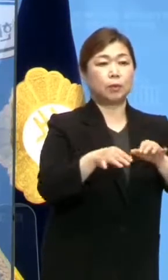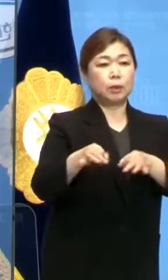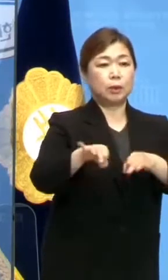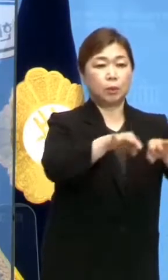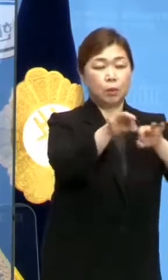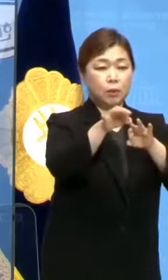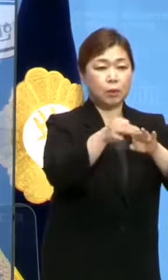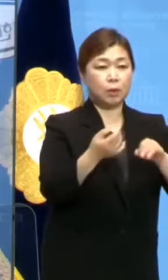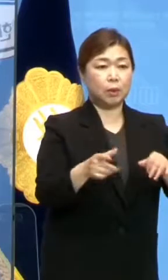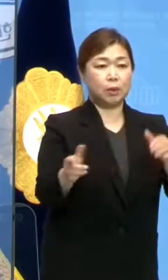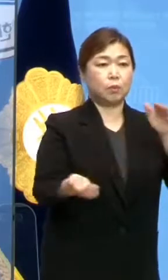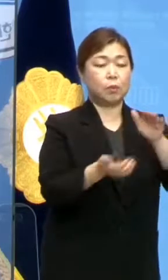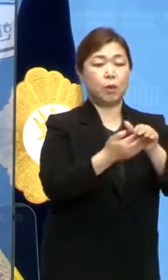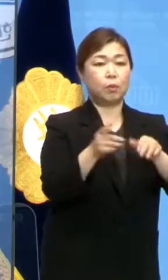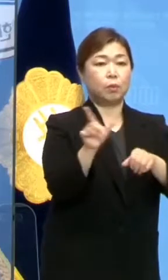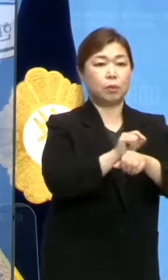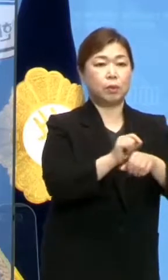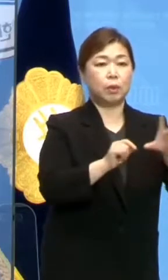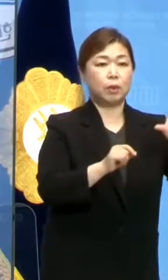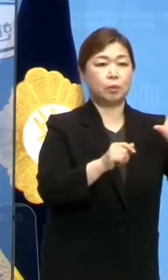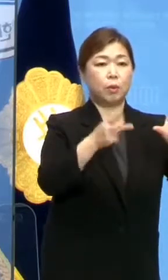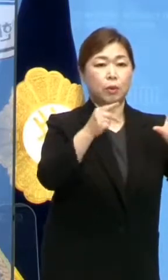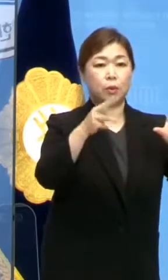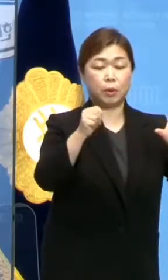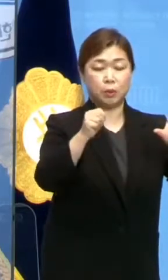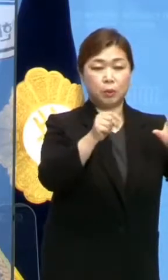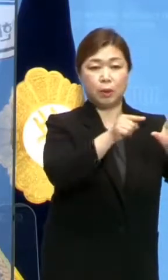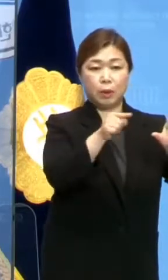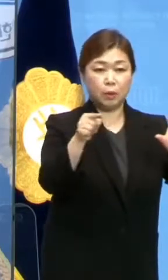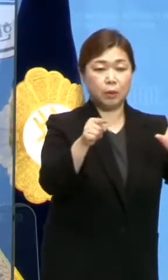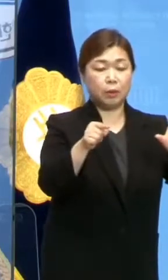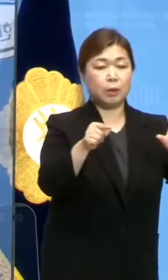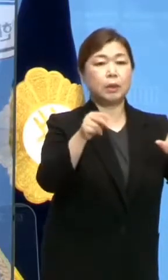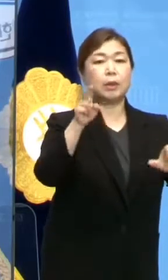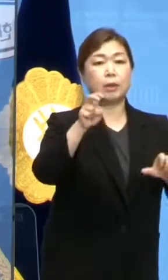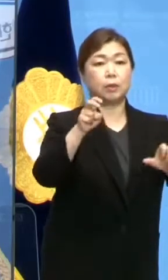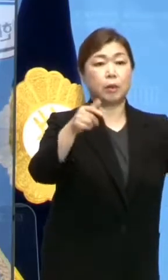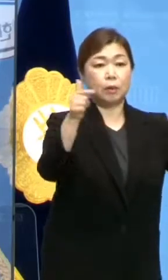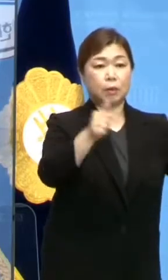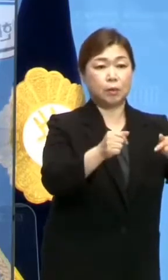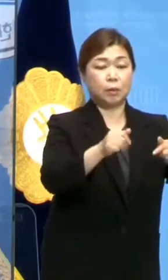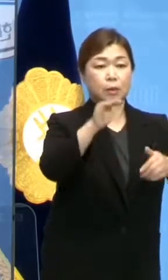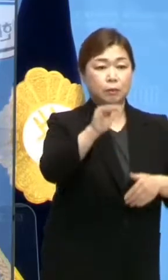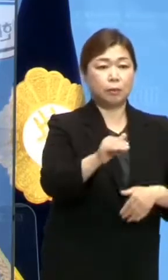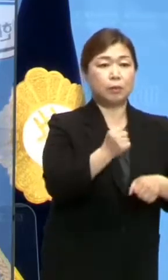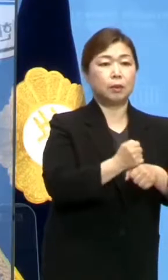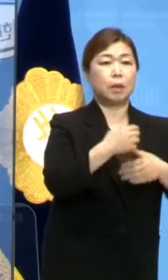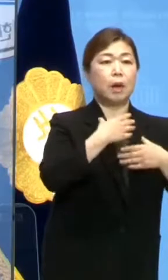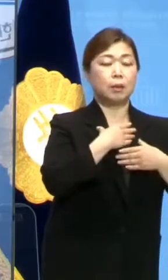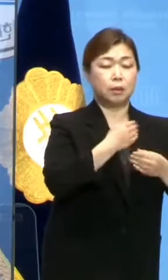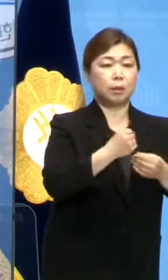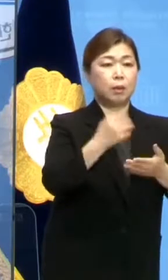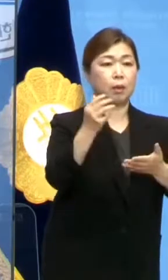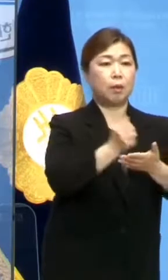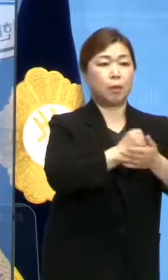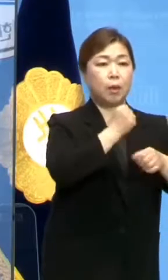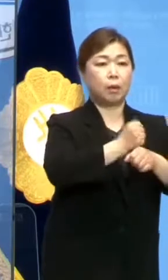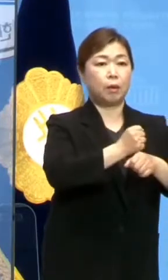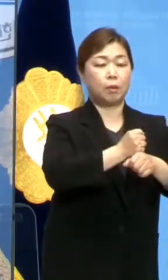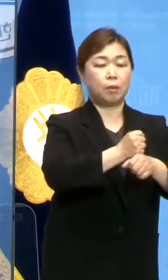최고속도를 시속 25km 에서 20km 로 낮춰 안정성을 확보